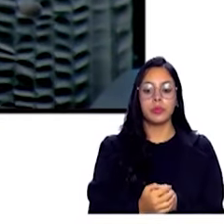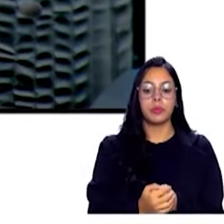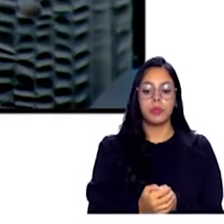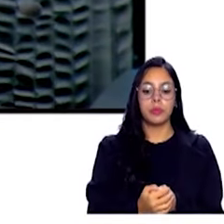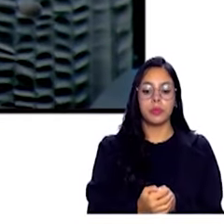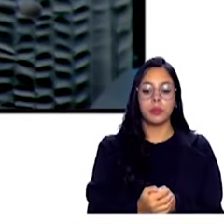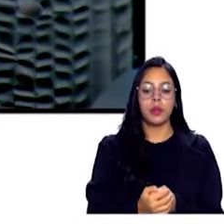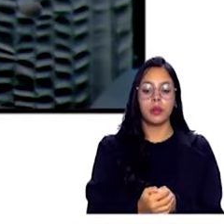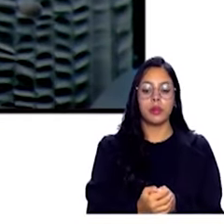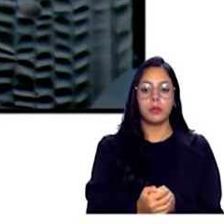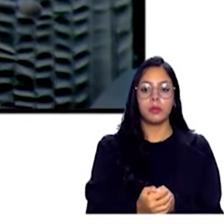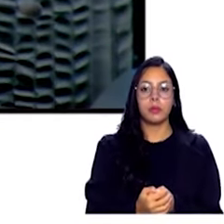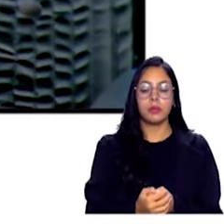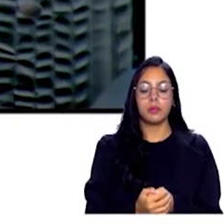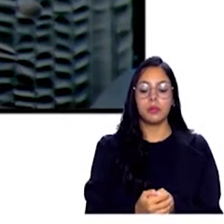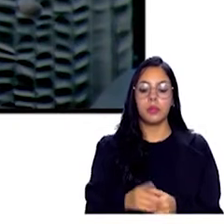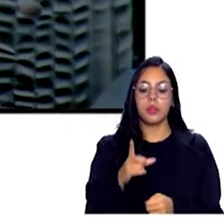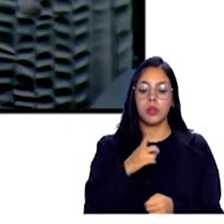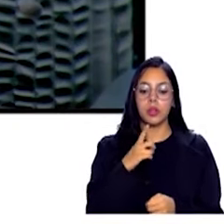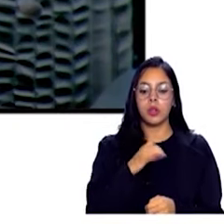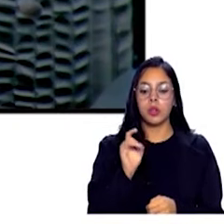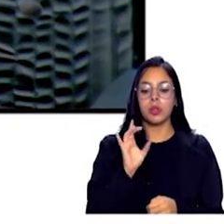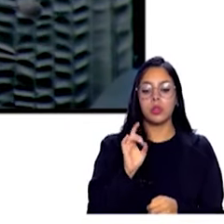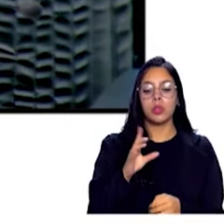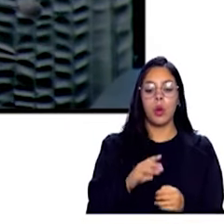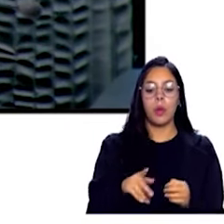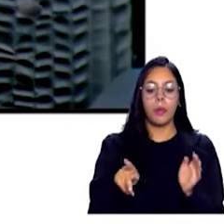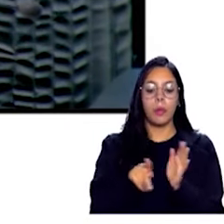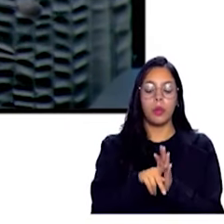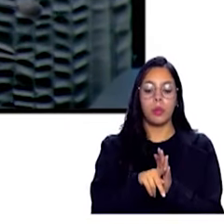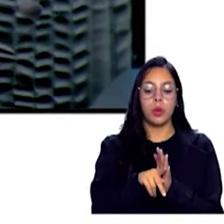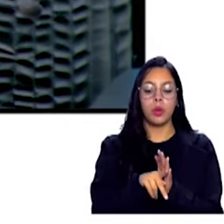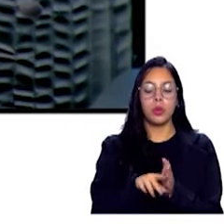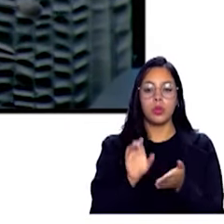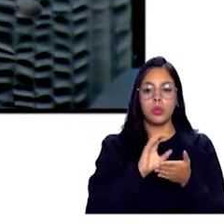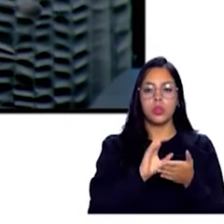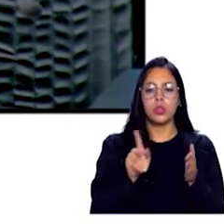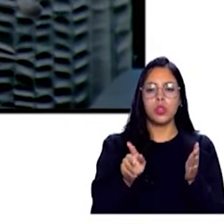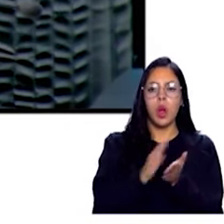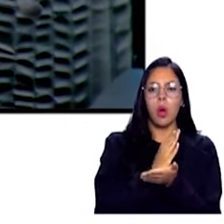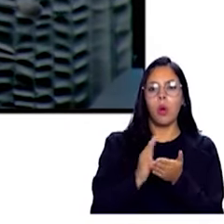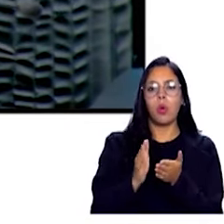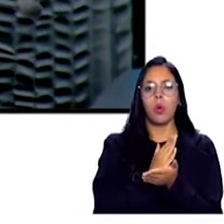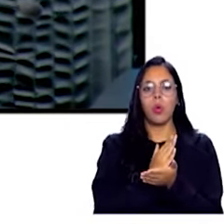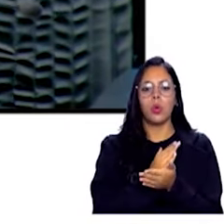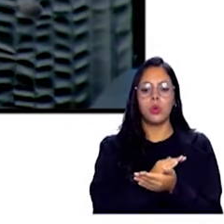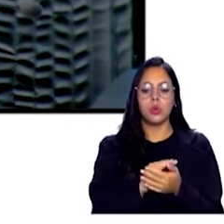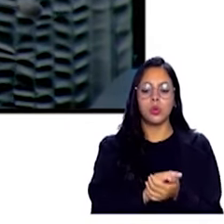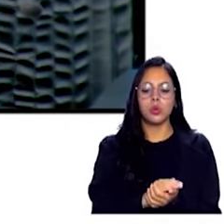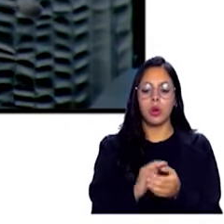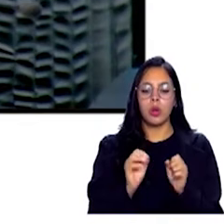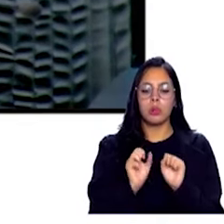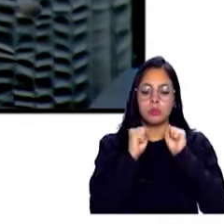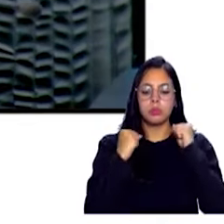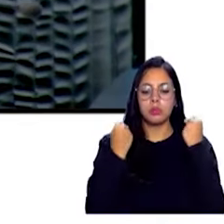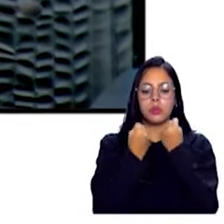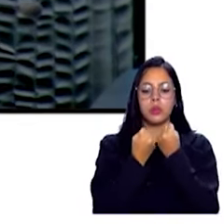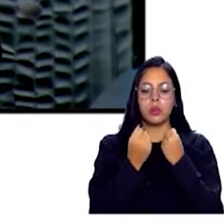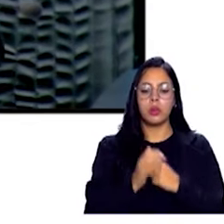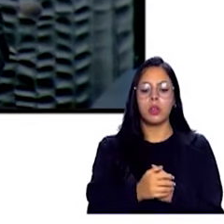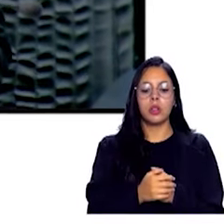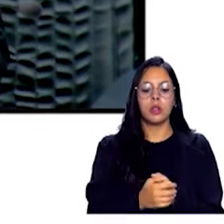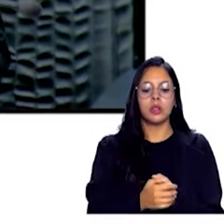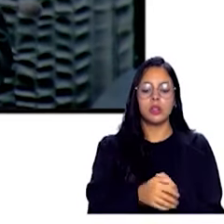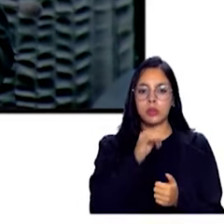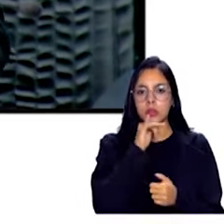Fin de ce magnifique symposium si vous voulez vous avez la Chambre mixte de la cour de cassation qui se